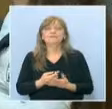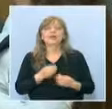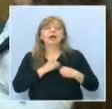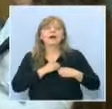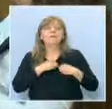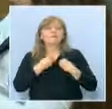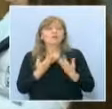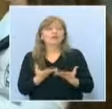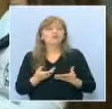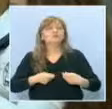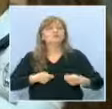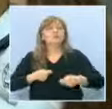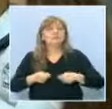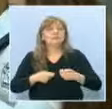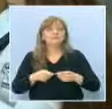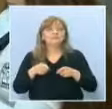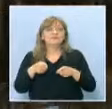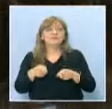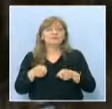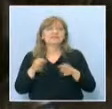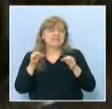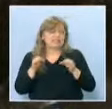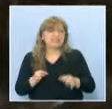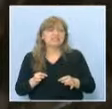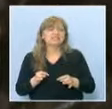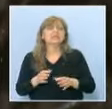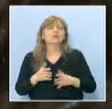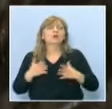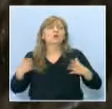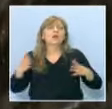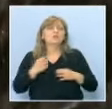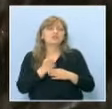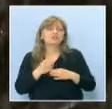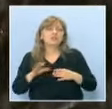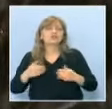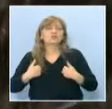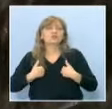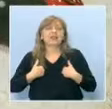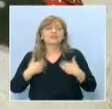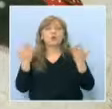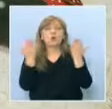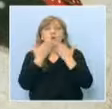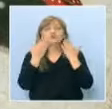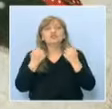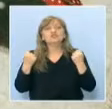благотворителните базари, вие го отбелязахте, са наистина неизменна част от нашия училищен живот.